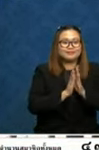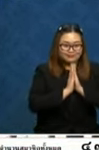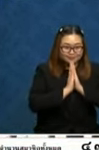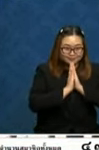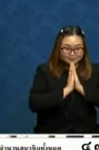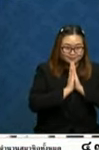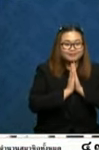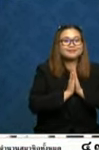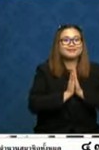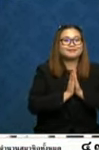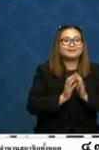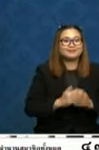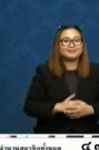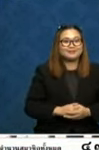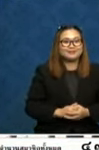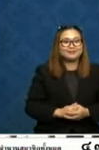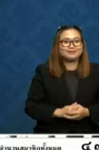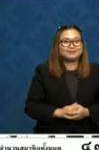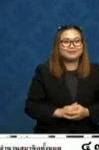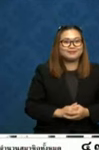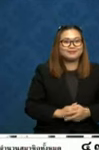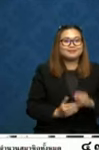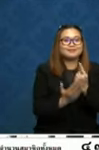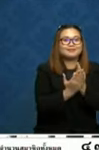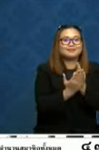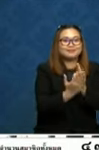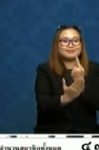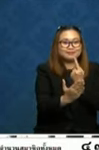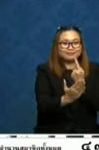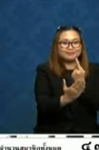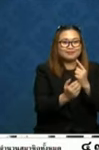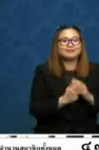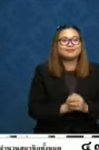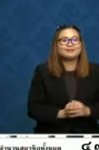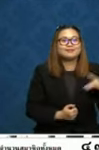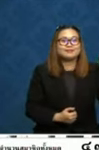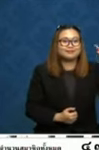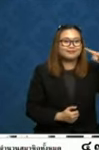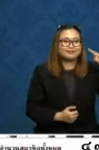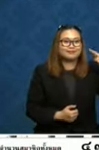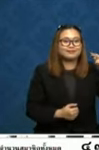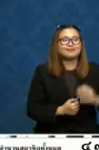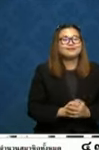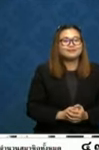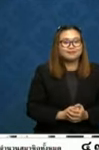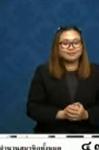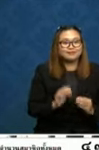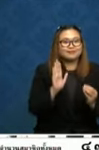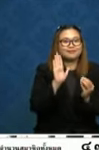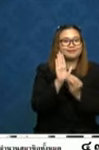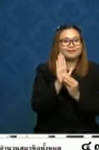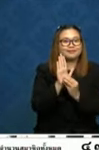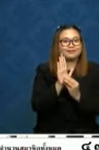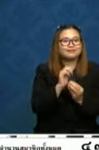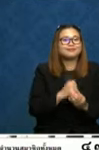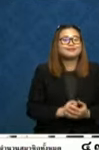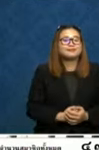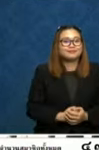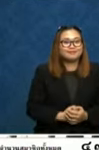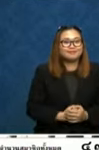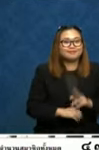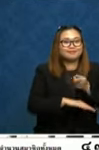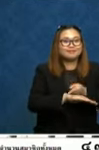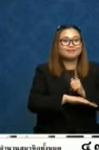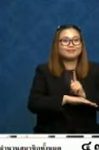อจานเอกราชอุดมอํานวยนะครับผู้แทนจากคนดอนเมืองพรรคประชาชนครับในฐานะกรรมธิการนะครับท่านประธานครับ